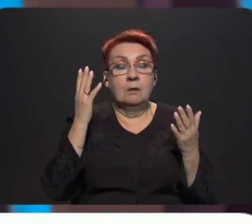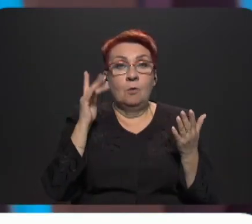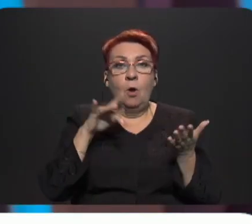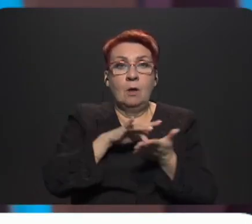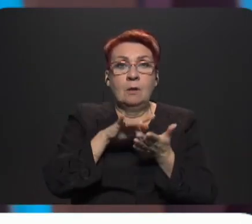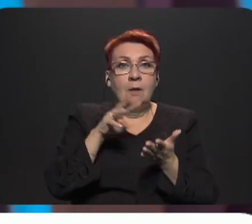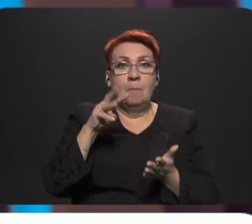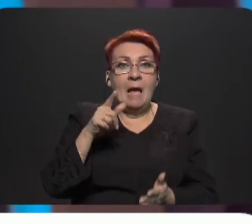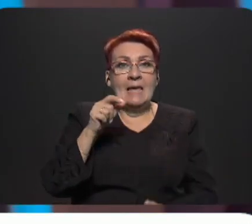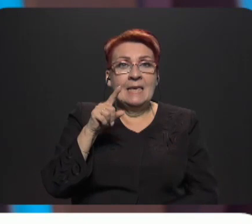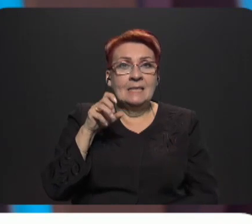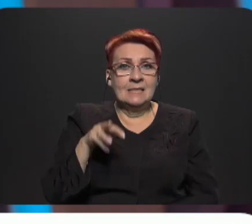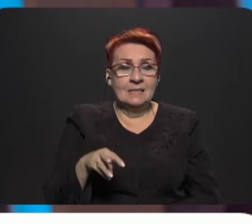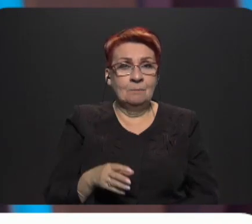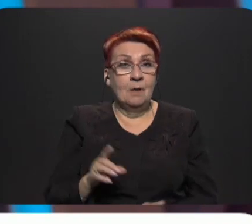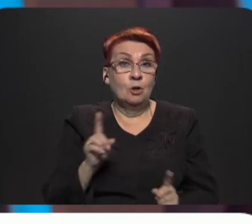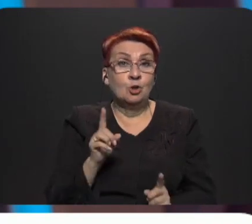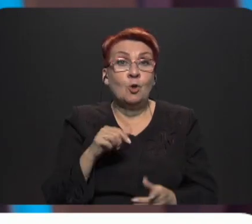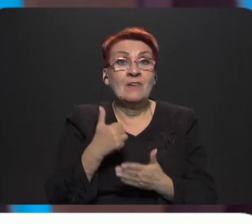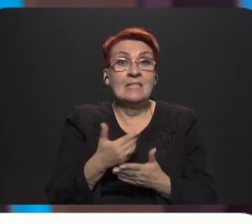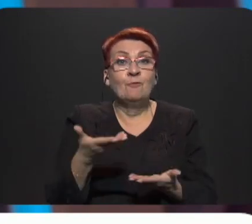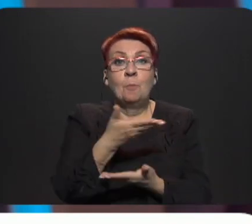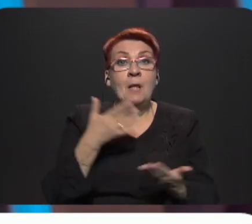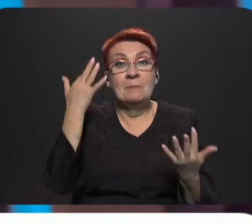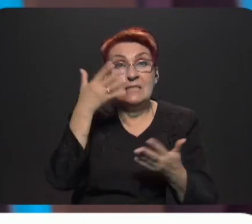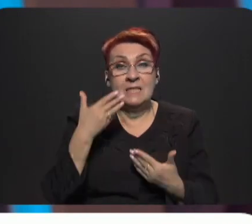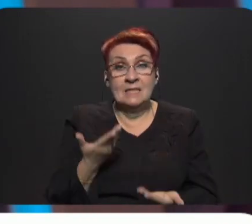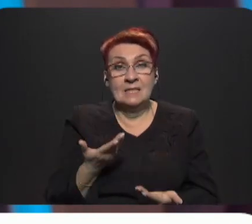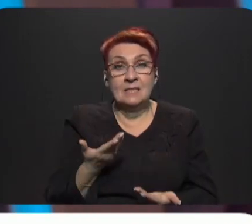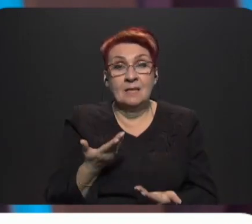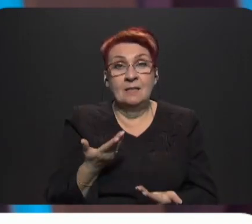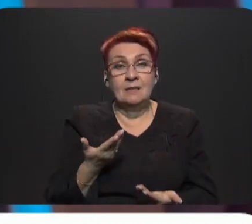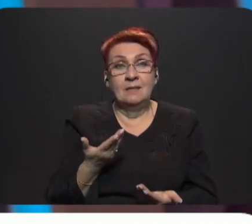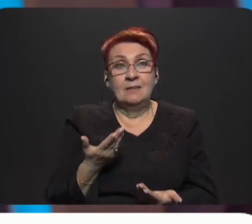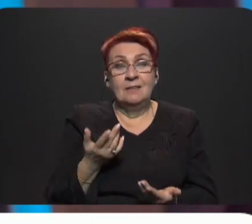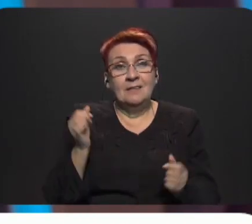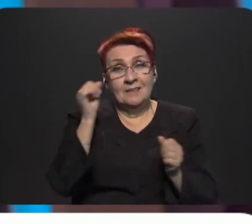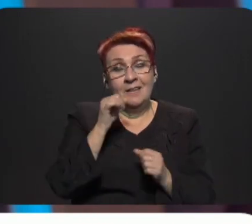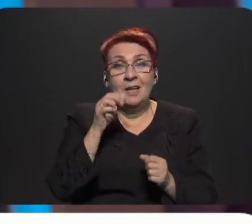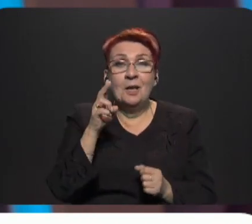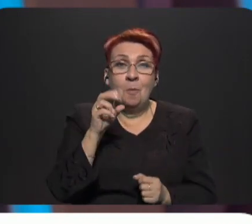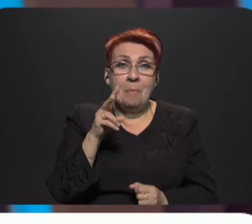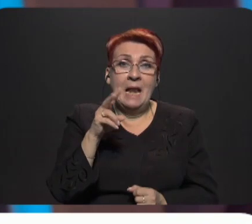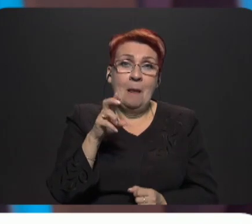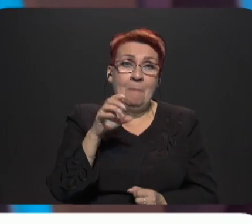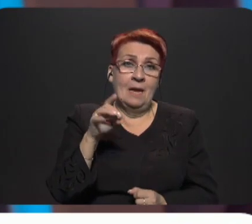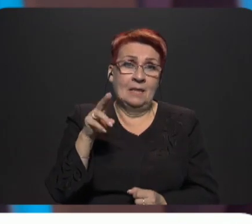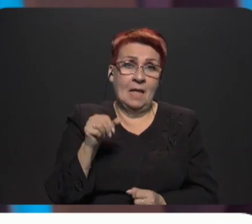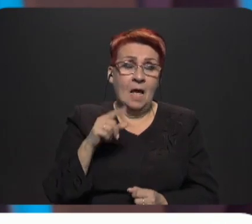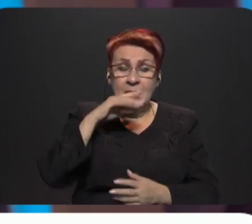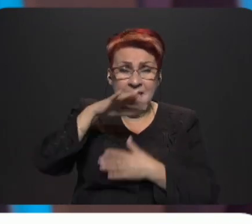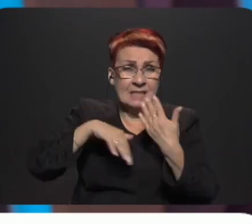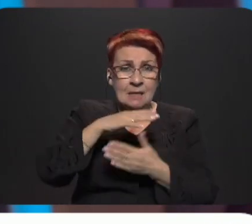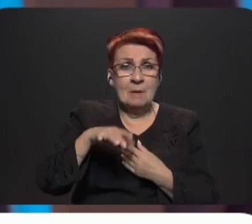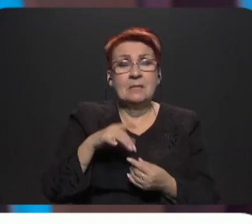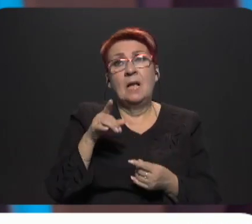Да потом, что нам в основном снится? Ну, совершенно билиберда нашего подсознания. Смесь всего. Мы там